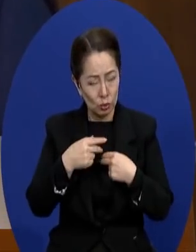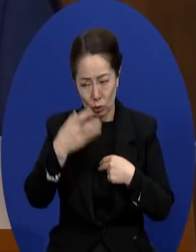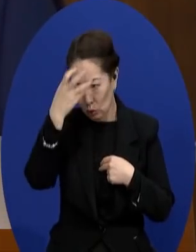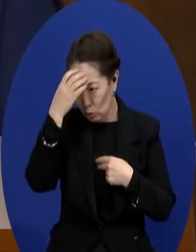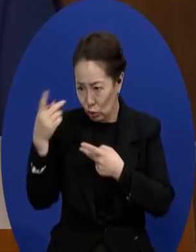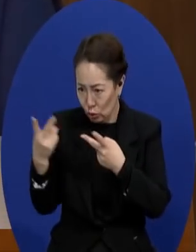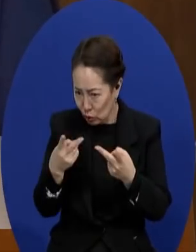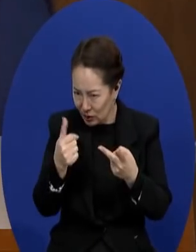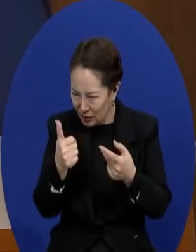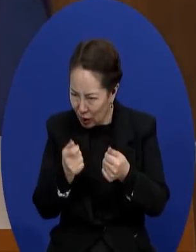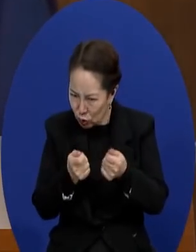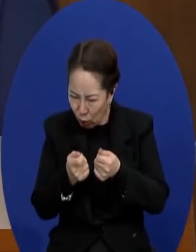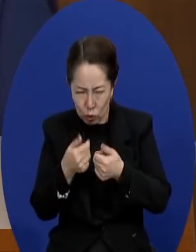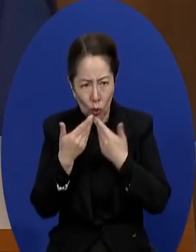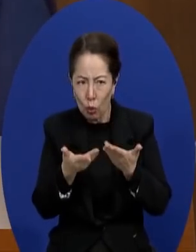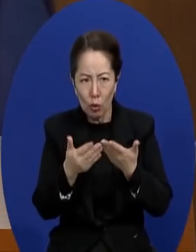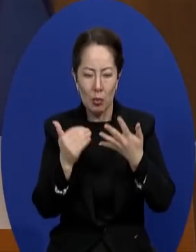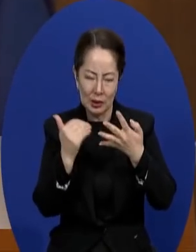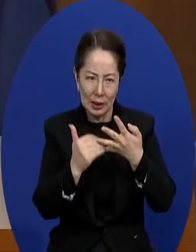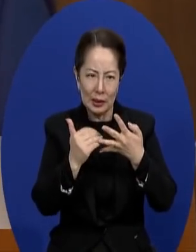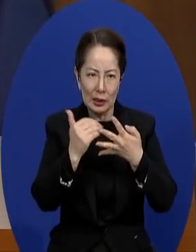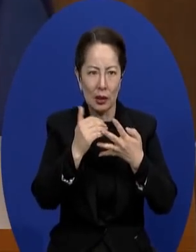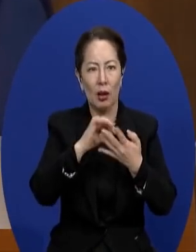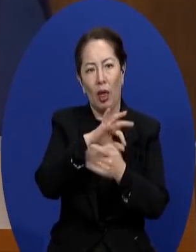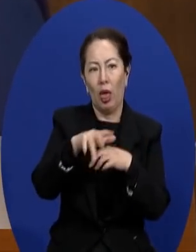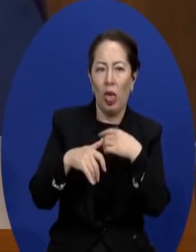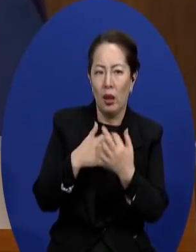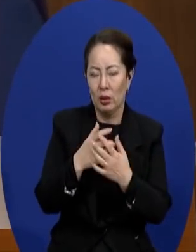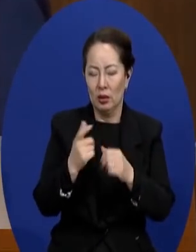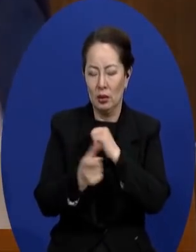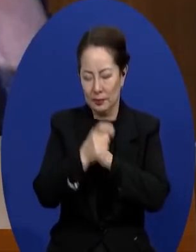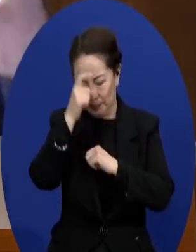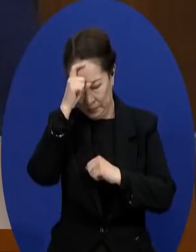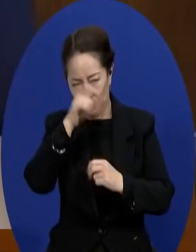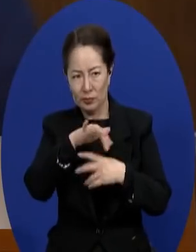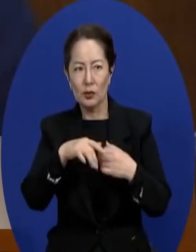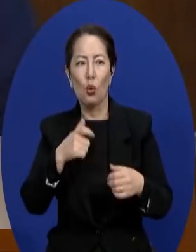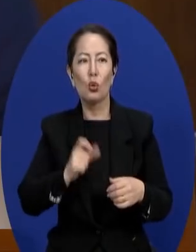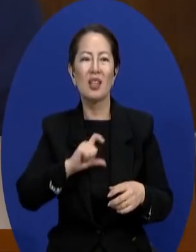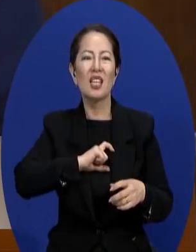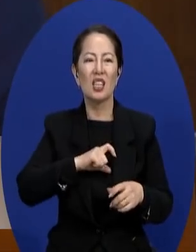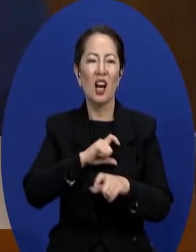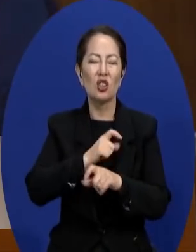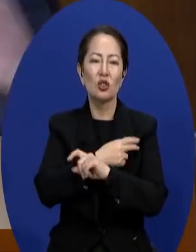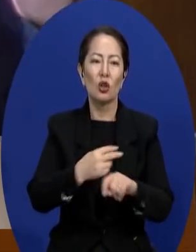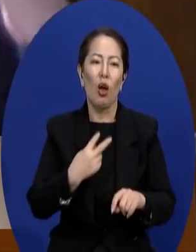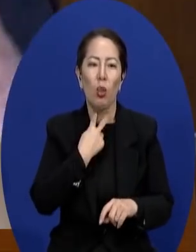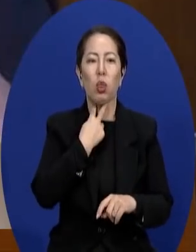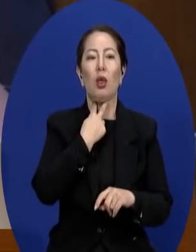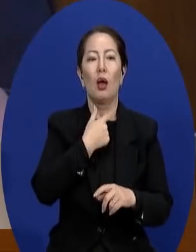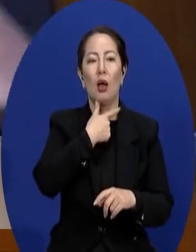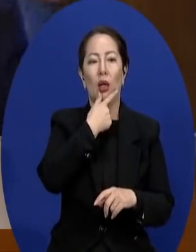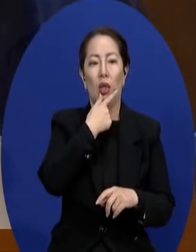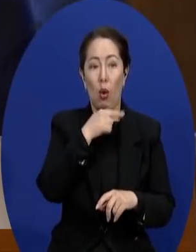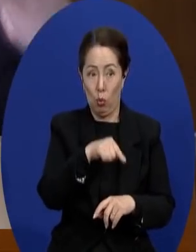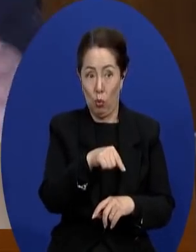бол шатвалганд эсвэл нийлж холь эрх мэдлүүд холилдож байгаад хүний эрх хэрэгчлэг боомлчж байгаа. Нөгөө